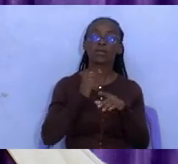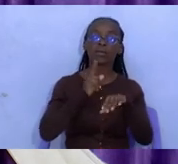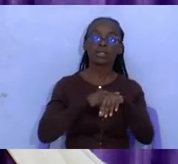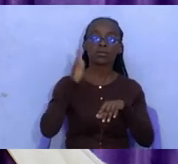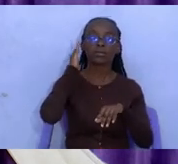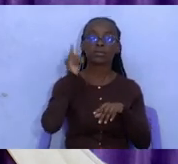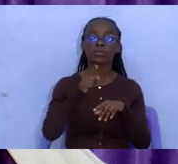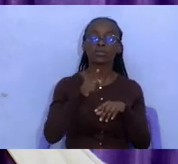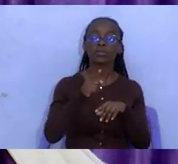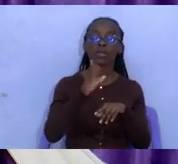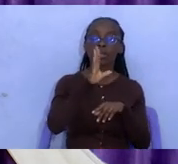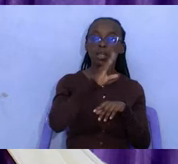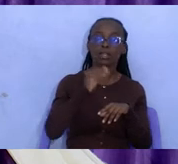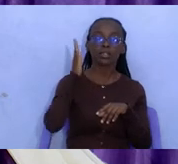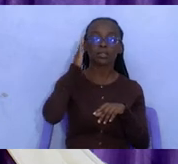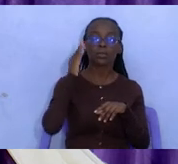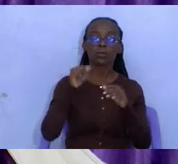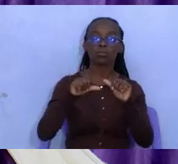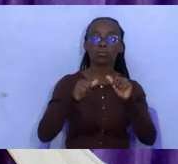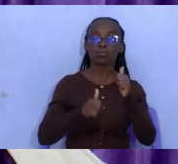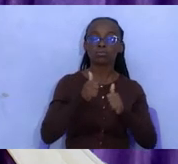nielewe pia umefika kiwango gani.